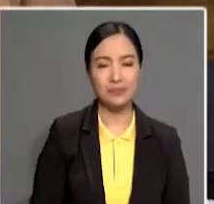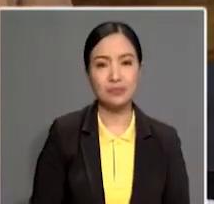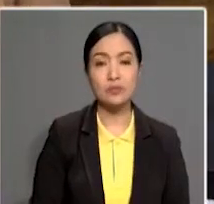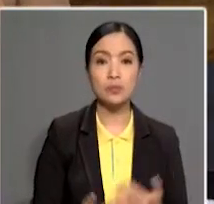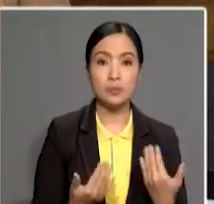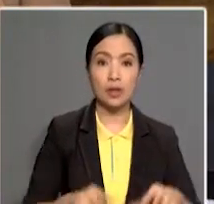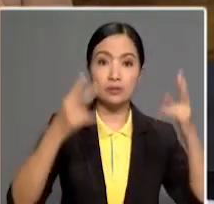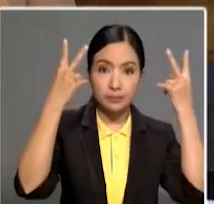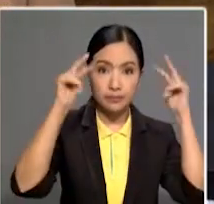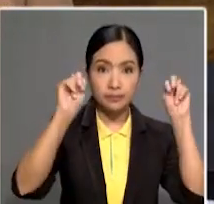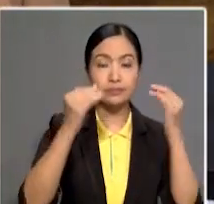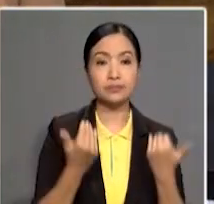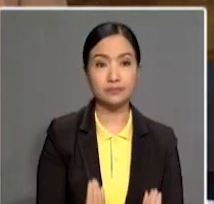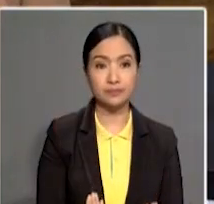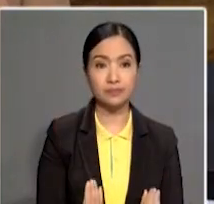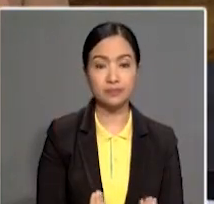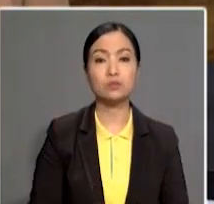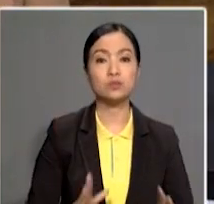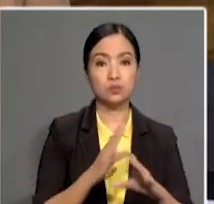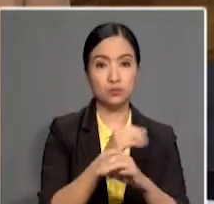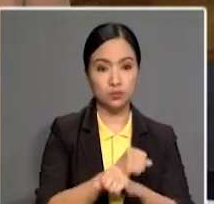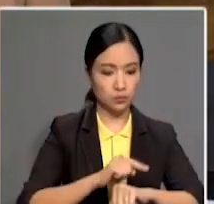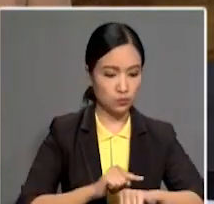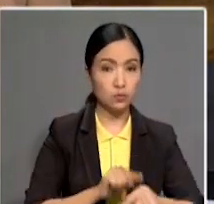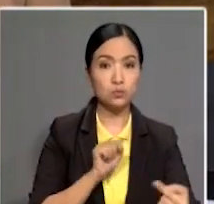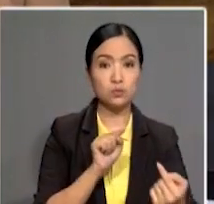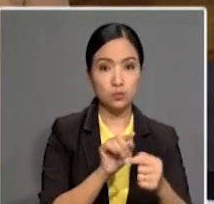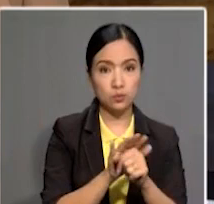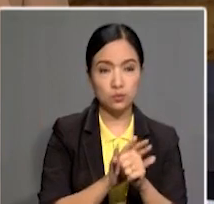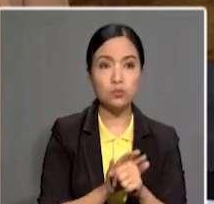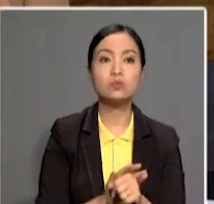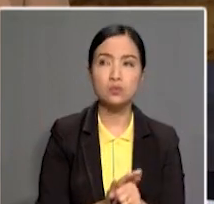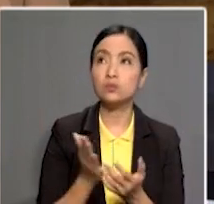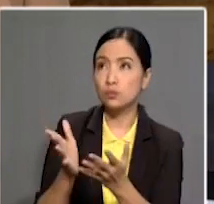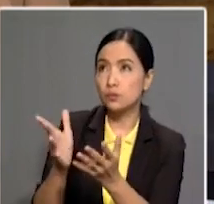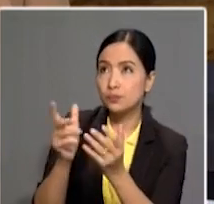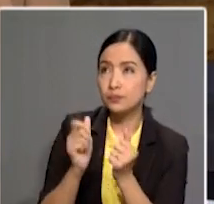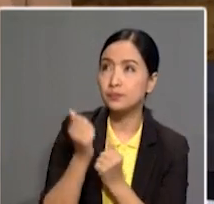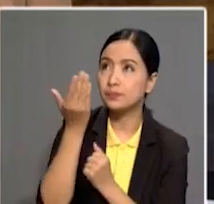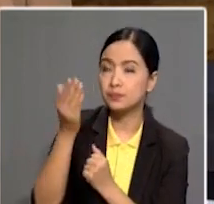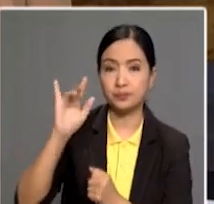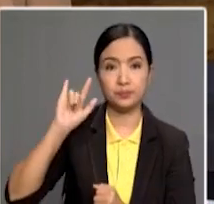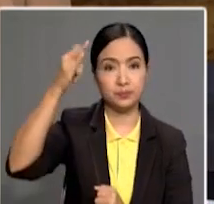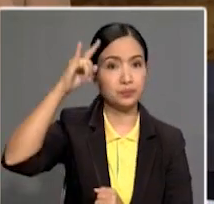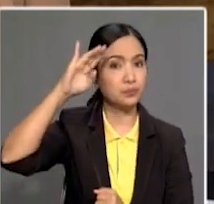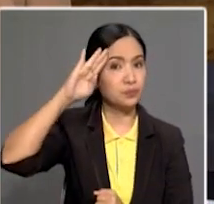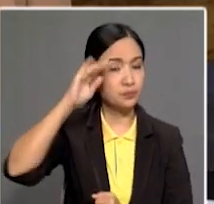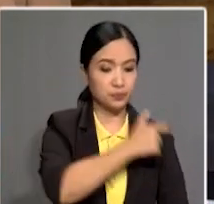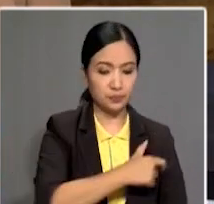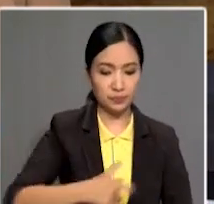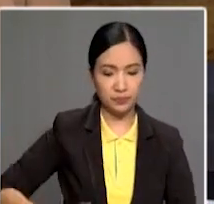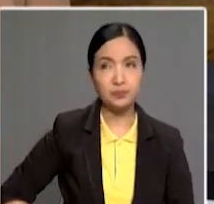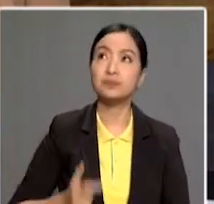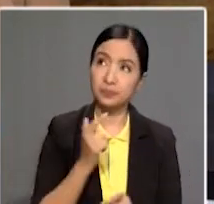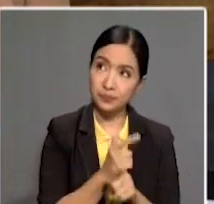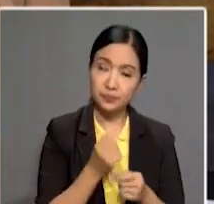ส่วนนายกรัฐมนตรีค่ะตอนนี้อยู่ระหว่างการสรุปวันเวลาที่เหมาะสมก่อนขอพระราชานุญาตสมเด็จพระเจ้าอยู่หัวจัดงานเลี้ยงขอบคุณเจ้าหน้า